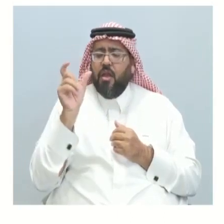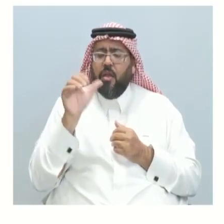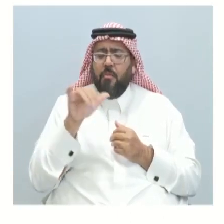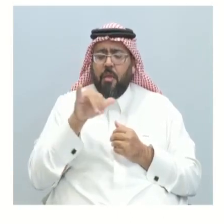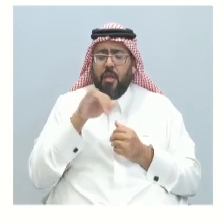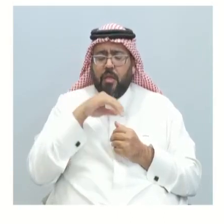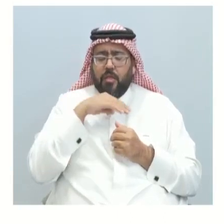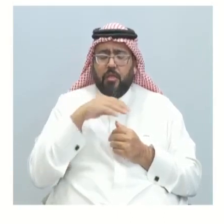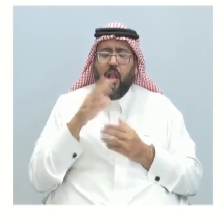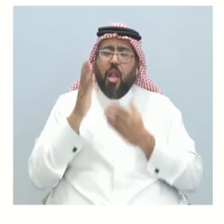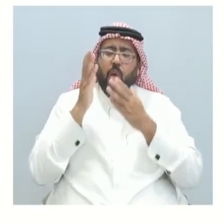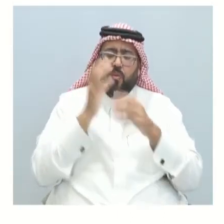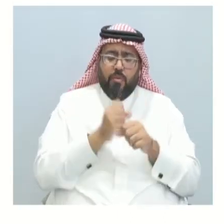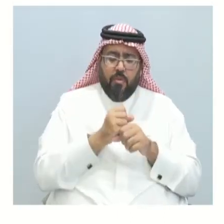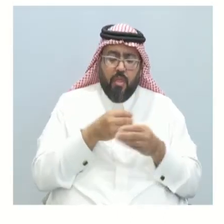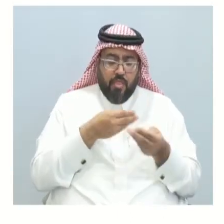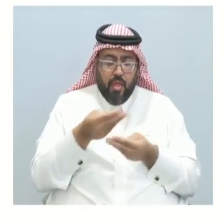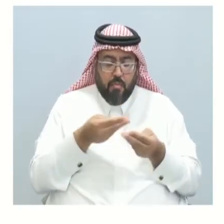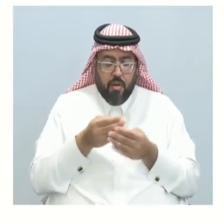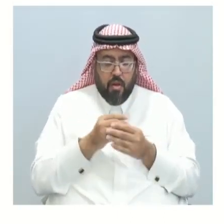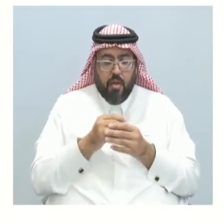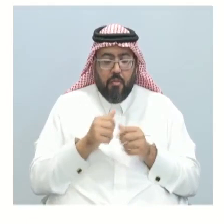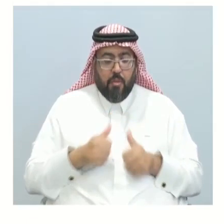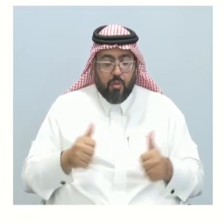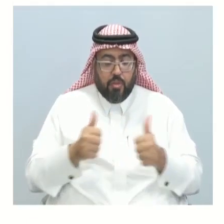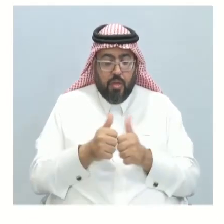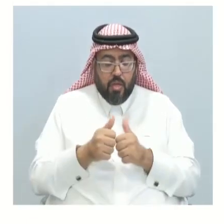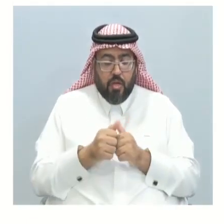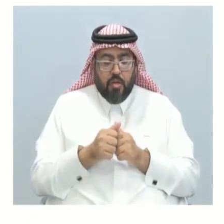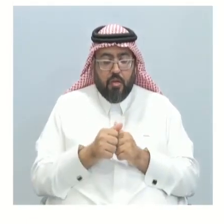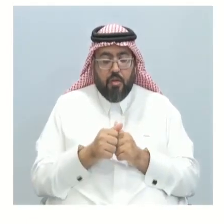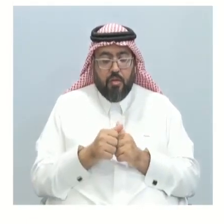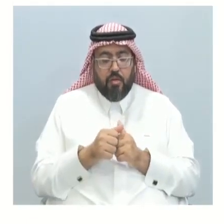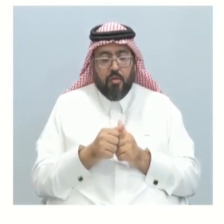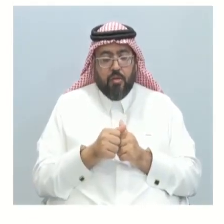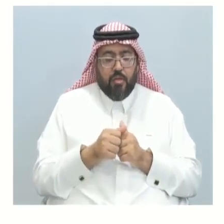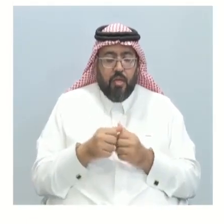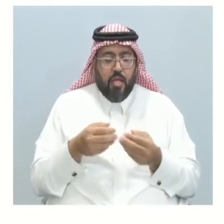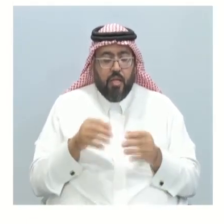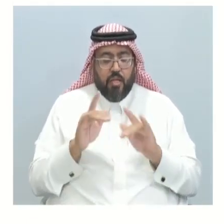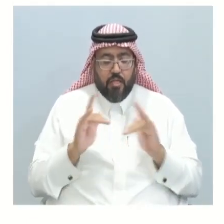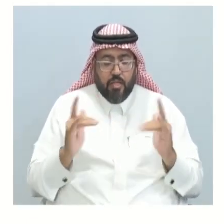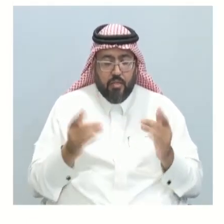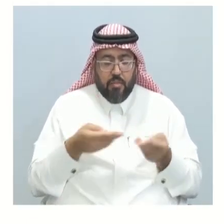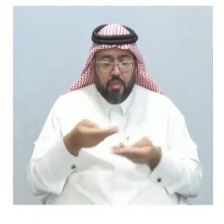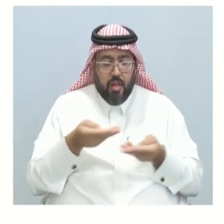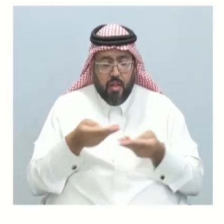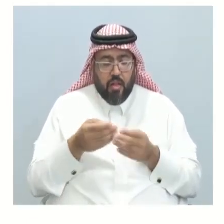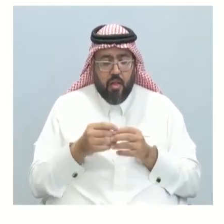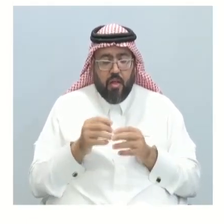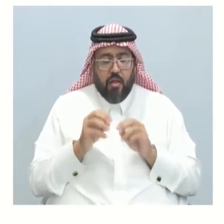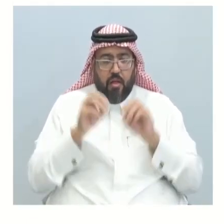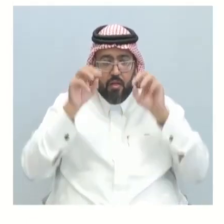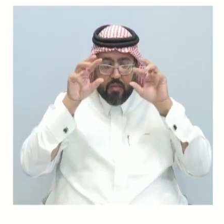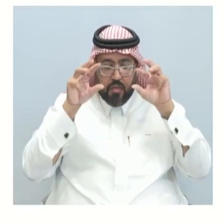وسلم قدوه في حسن تعامله مع اهل بيته فكان صلى الله عليه وسلم يسامر زوجاته وربما سهر مع